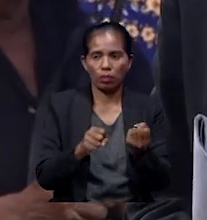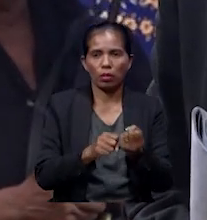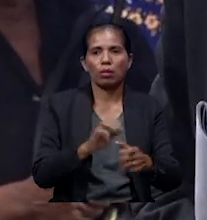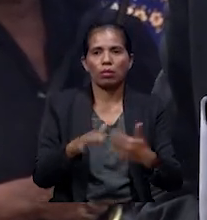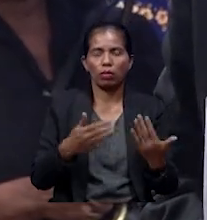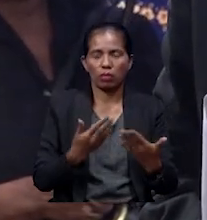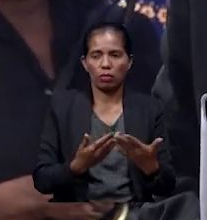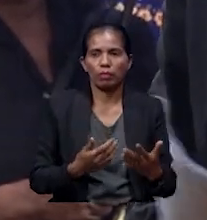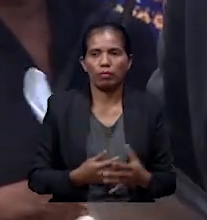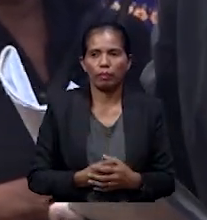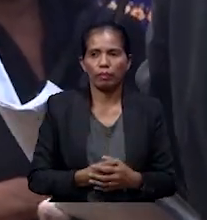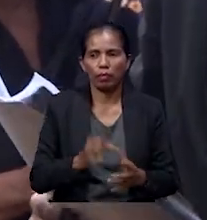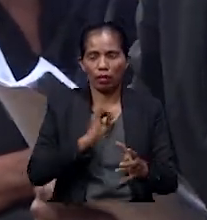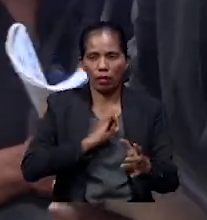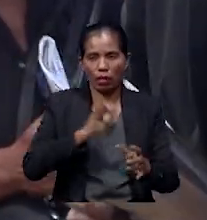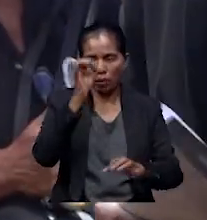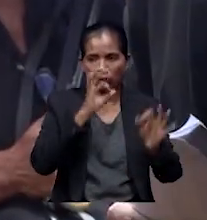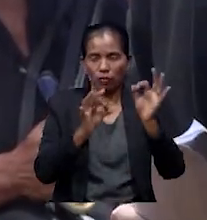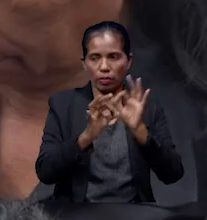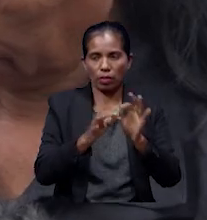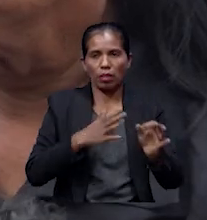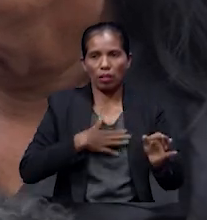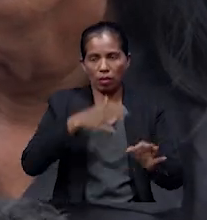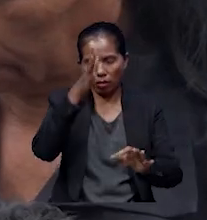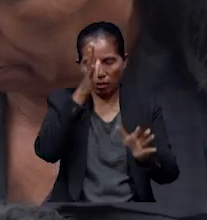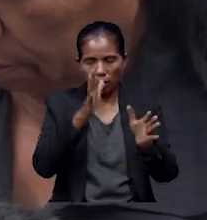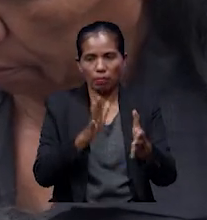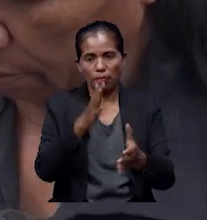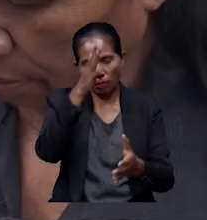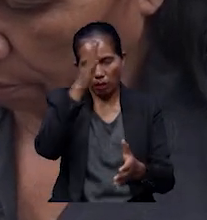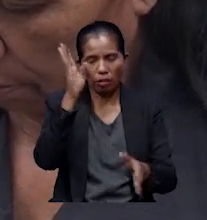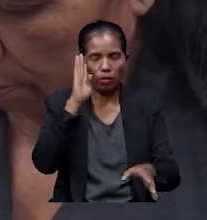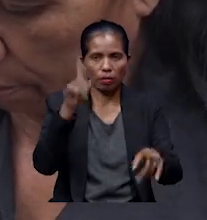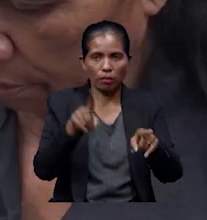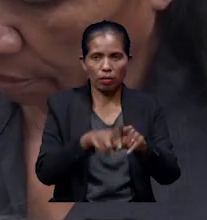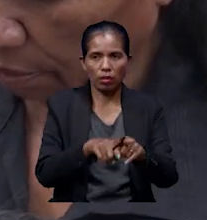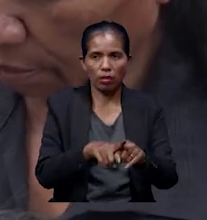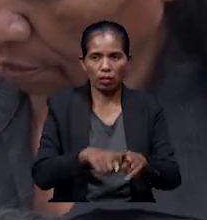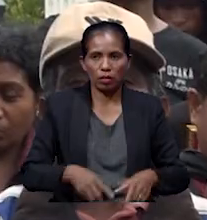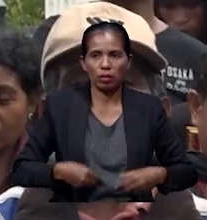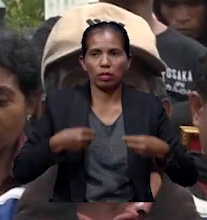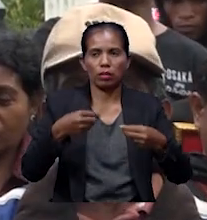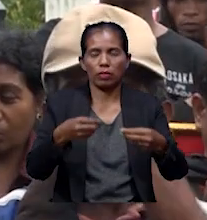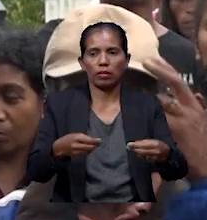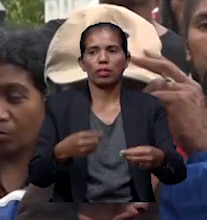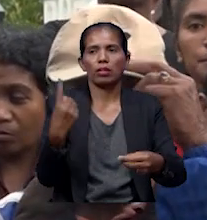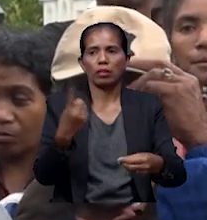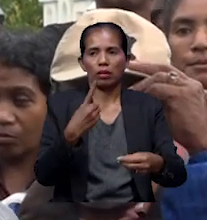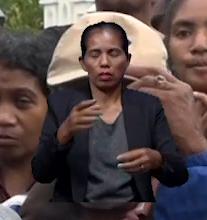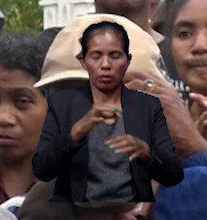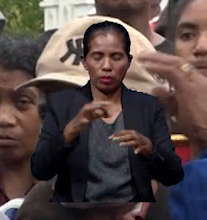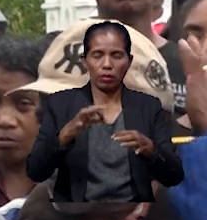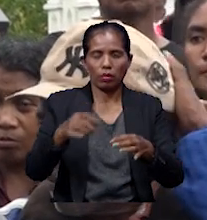hau fiar katak honi ama honi mau sei ofrece na fatin ini spiritu